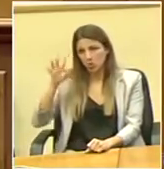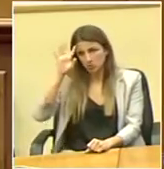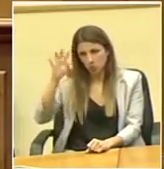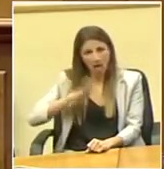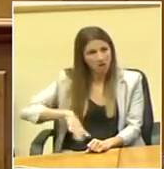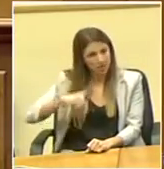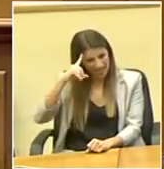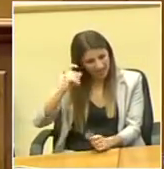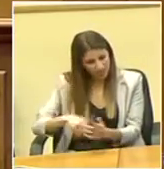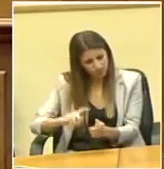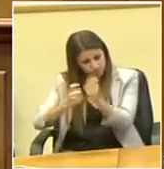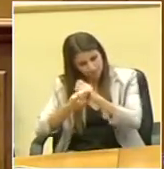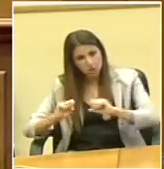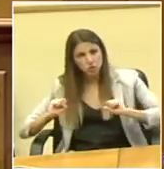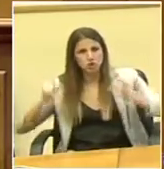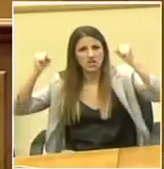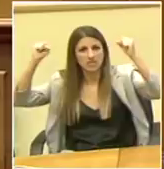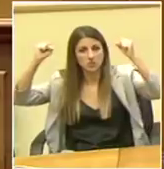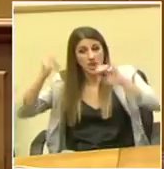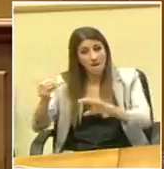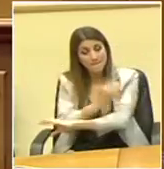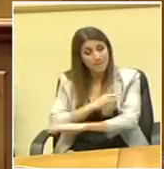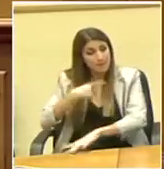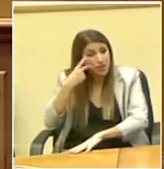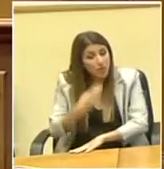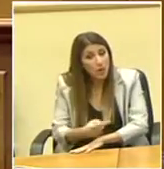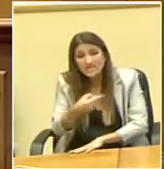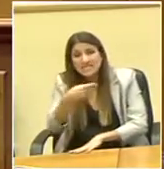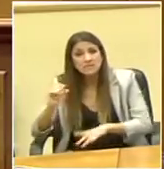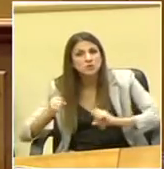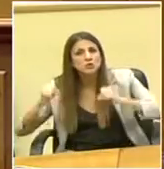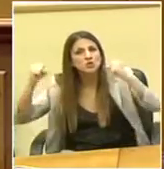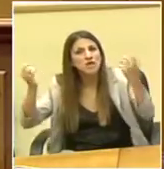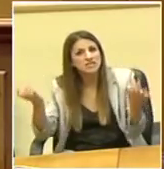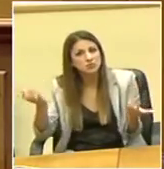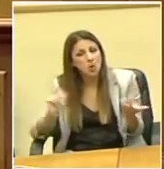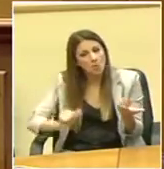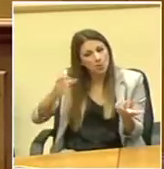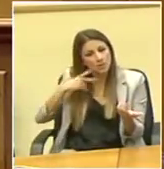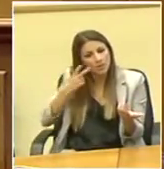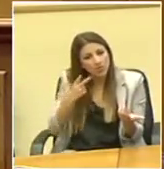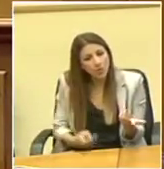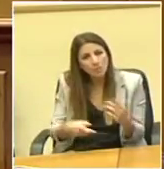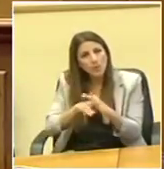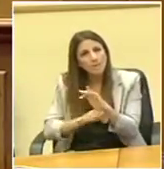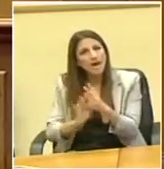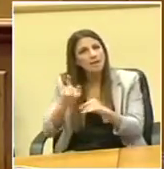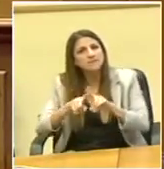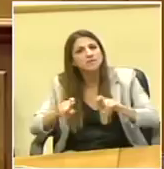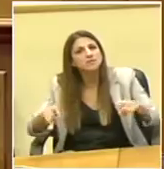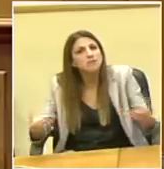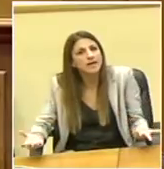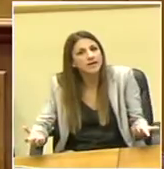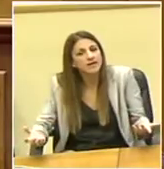έχουν δει πώς θα είναι αυτός ο σοσιαλισμός, τι σημαίνει να έχεις ένα αναπτυξιακό πρόγραμμα που δίνει σε συλλογικότητες όπως